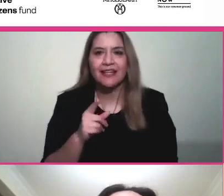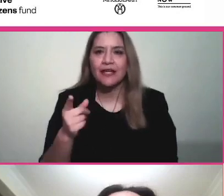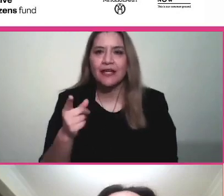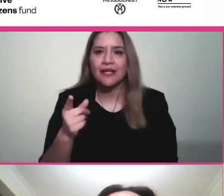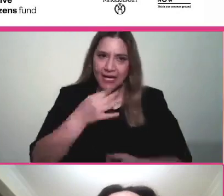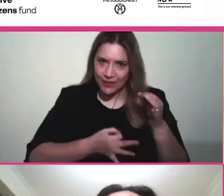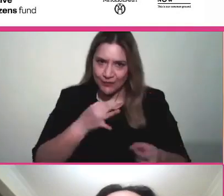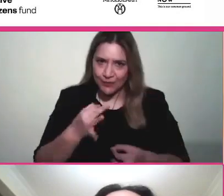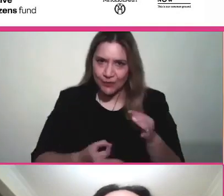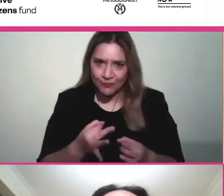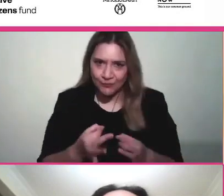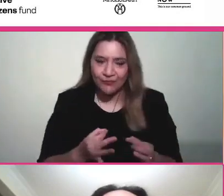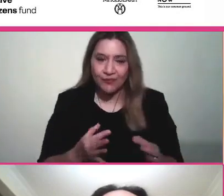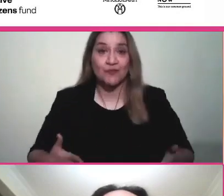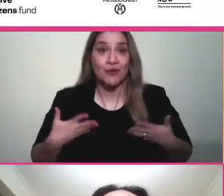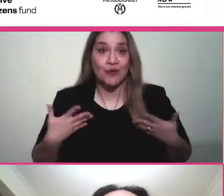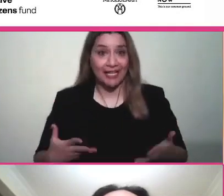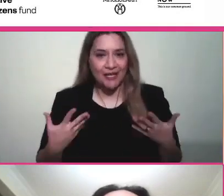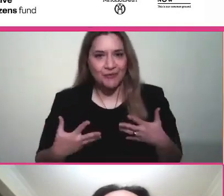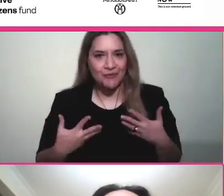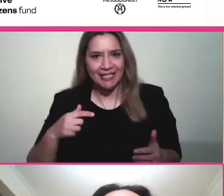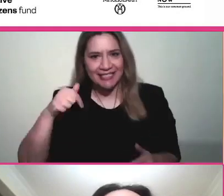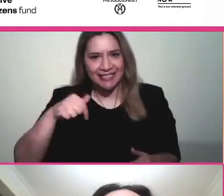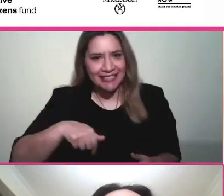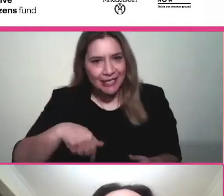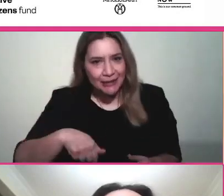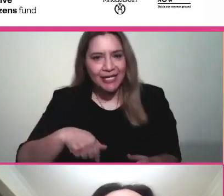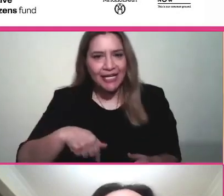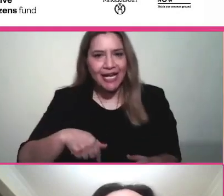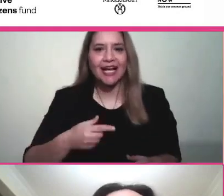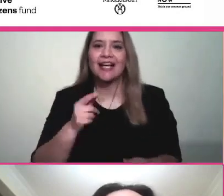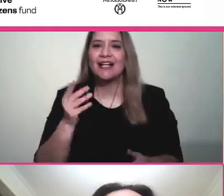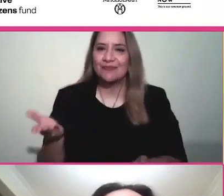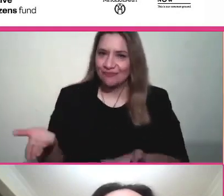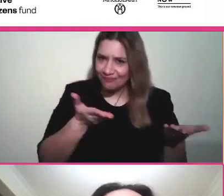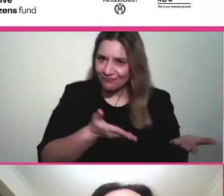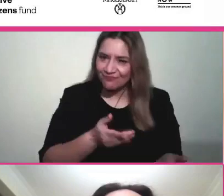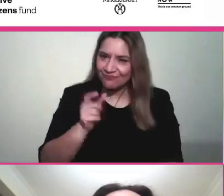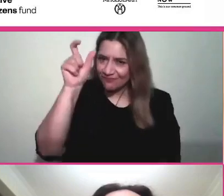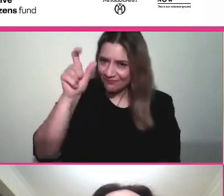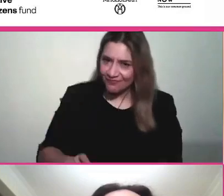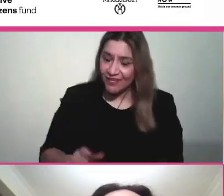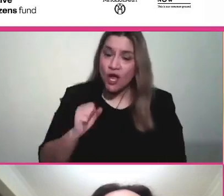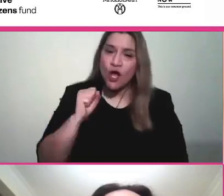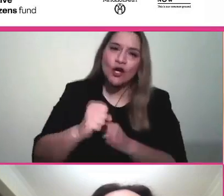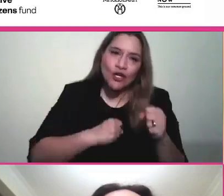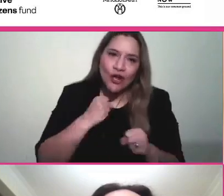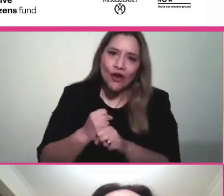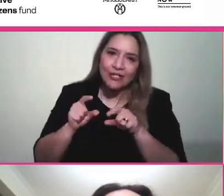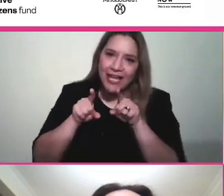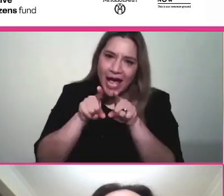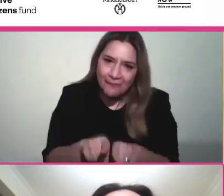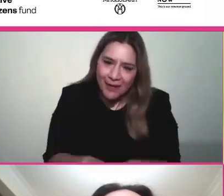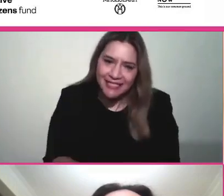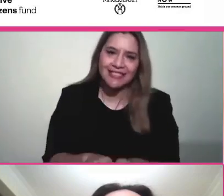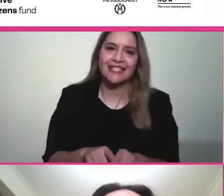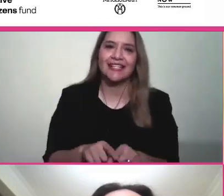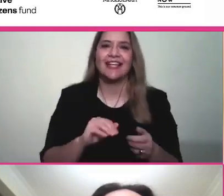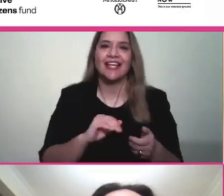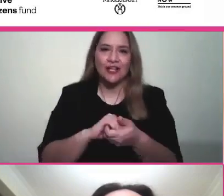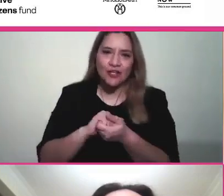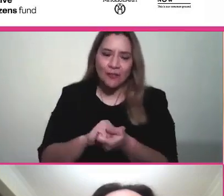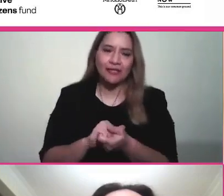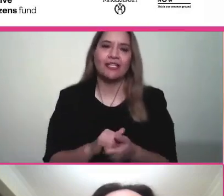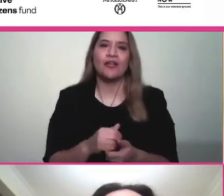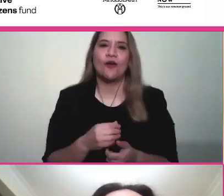μου, ότι είμαστε πολύ χαρούμενοι σήμερα που έχουμε μαζί μας έναν άνθρωπο που είναι κοντά μας χρόνια, στα Best Buddies, ως